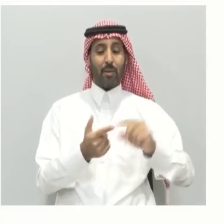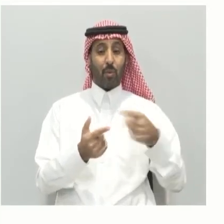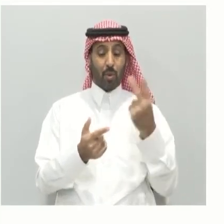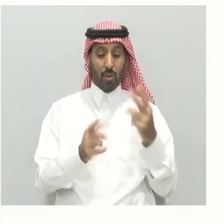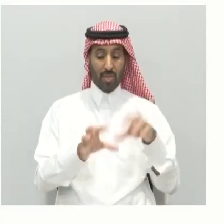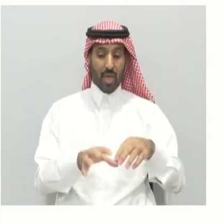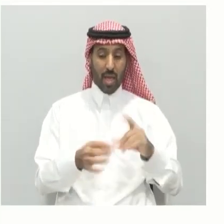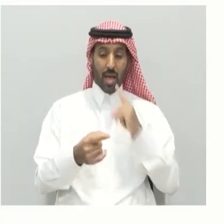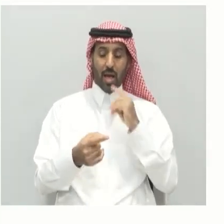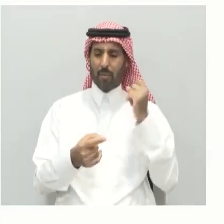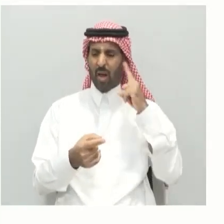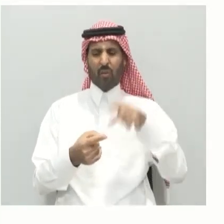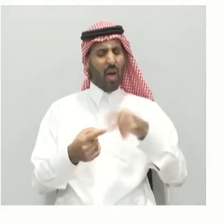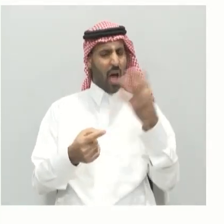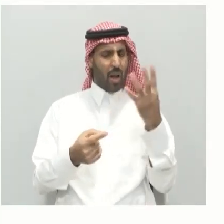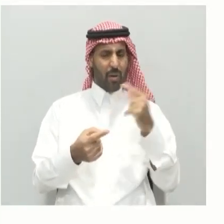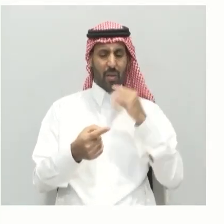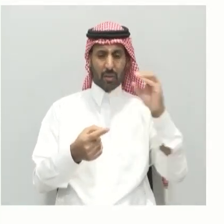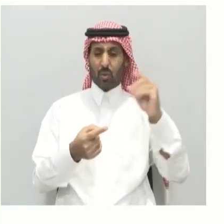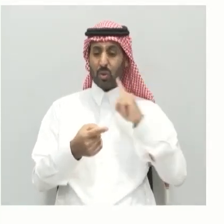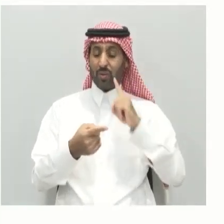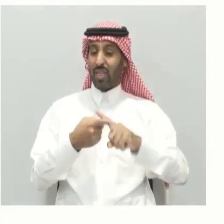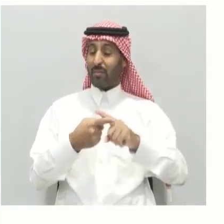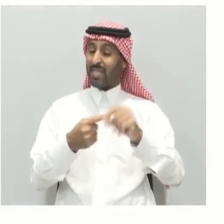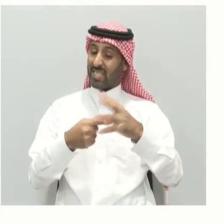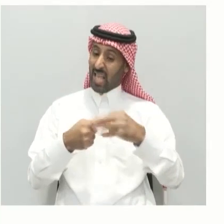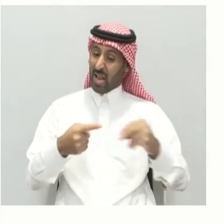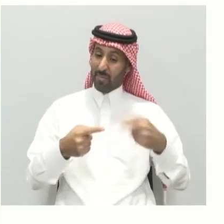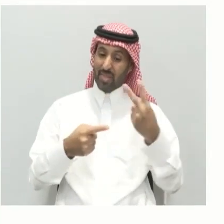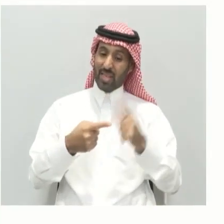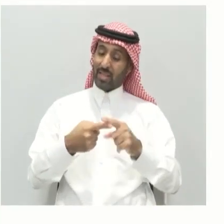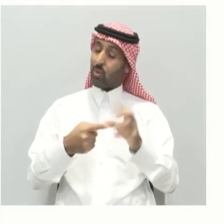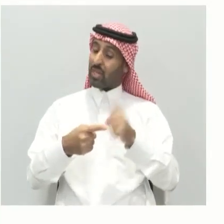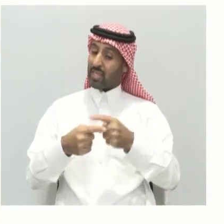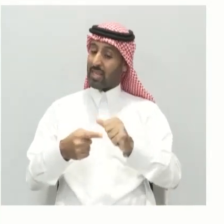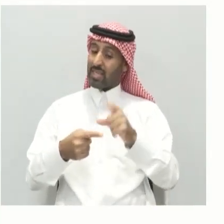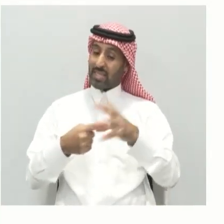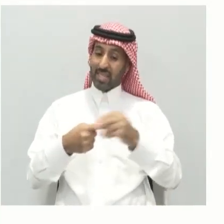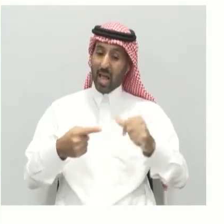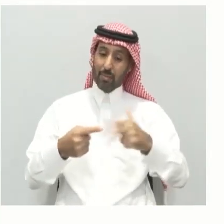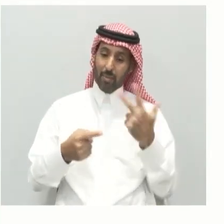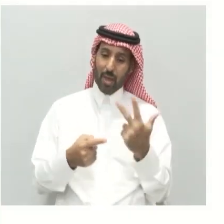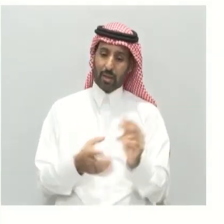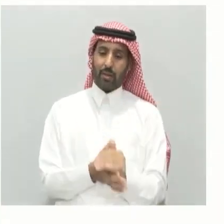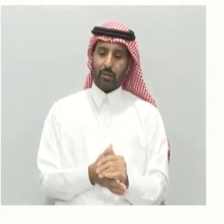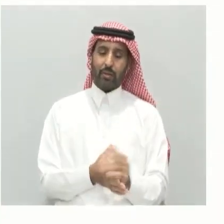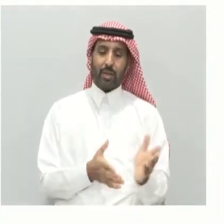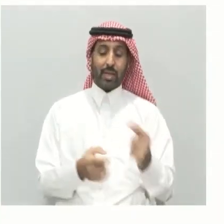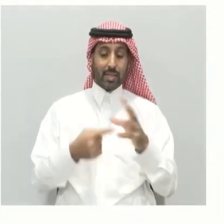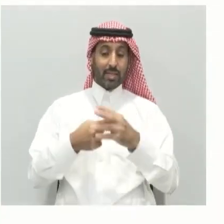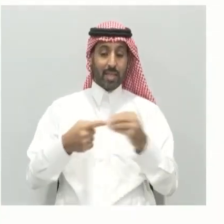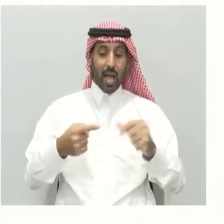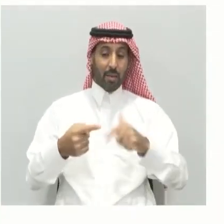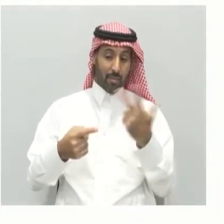هو المجهول زائدا اربعه ذرات من الاكسجين في سالب ا بيكون كم سالب ث بيكون هنا سالب 8 سالب